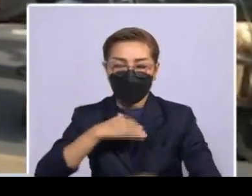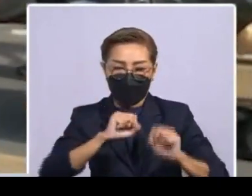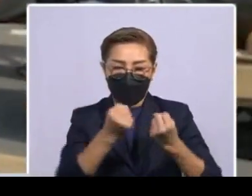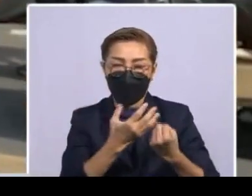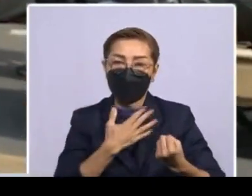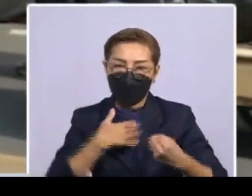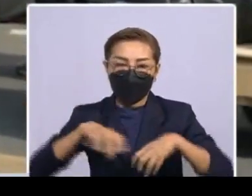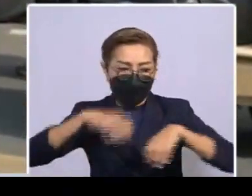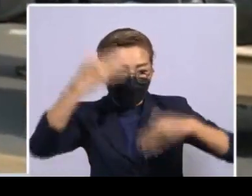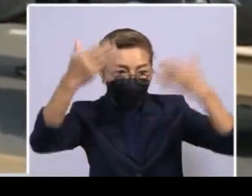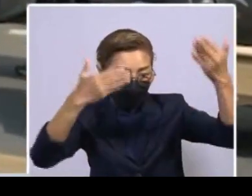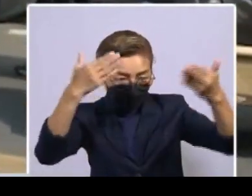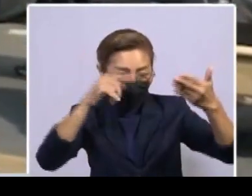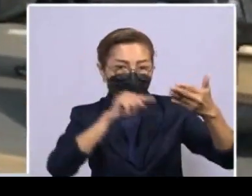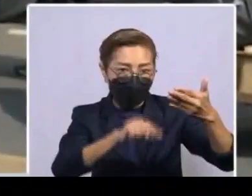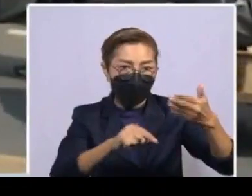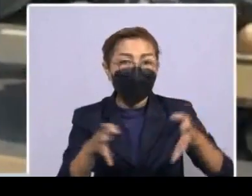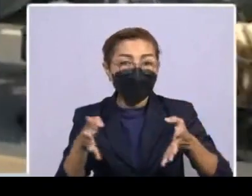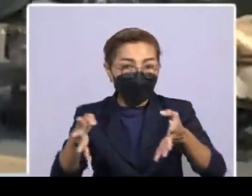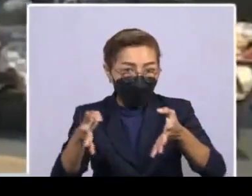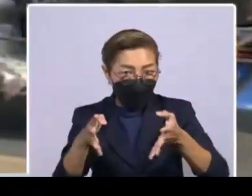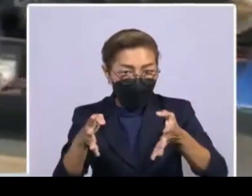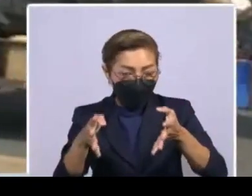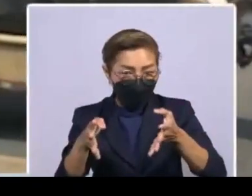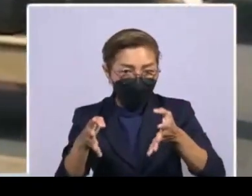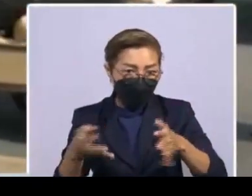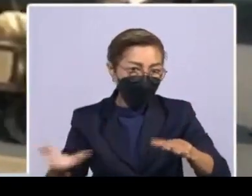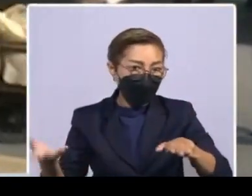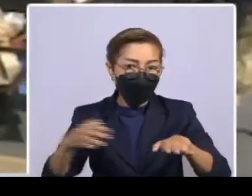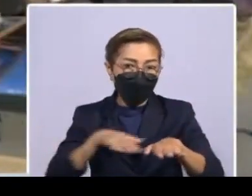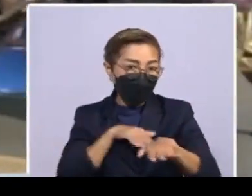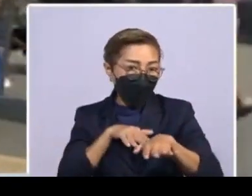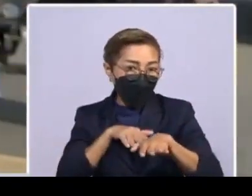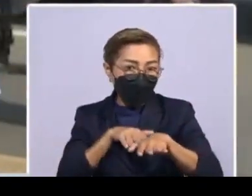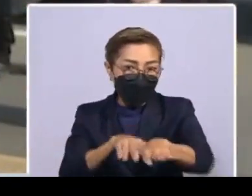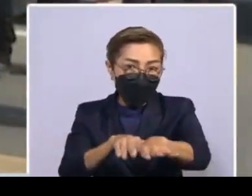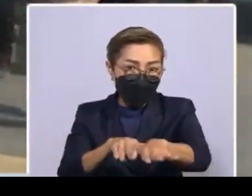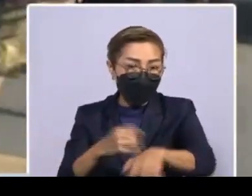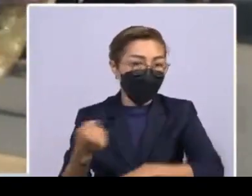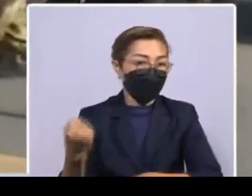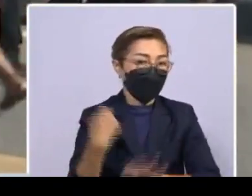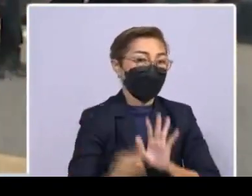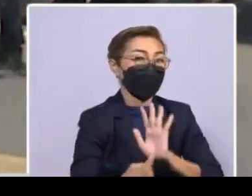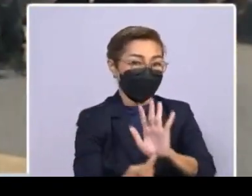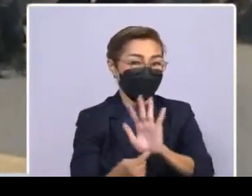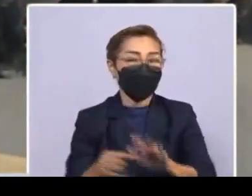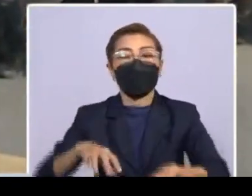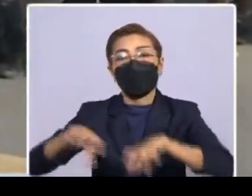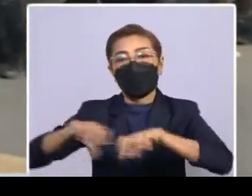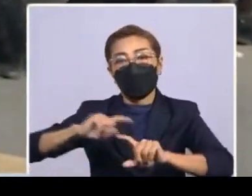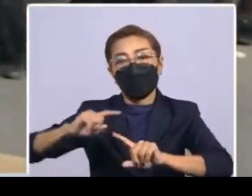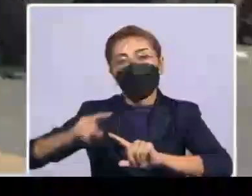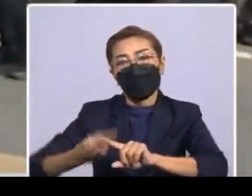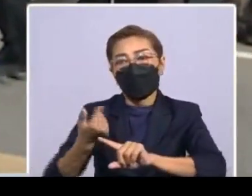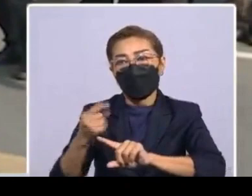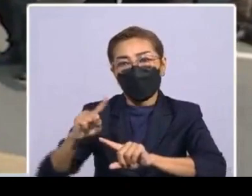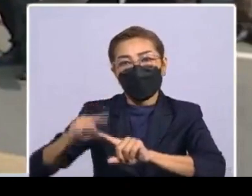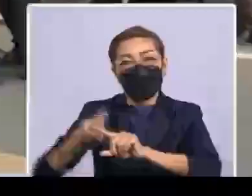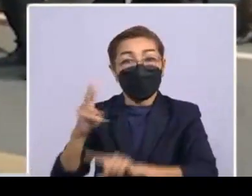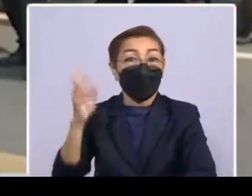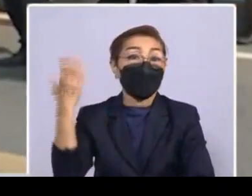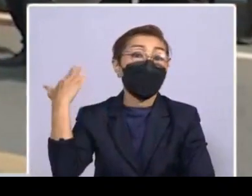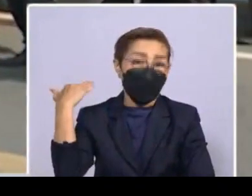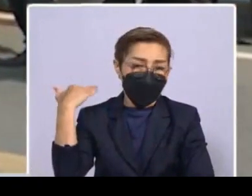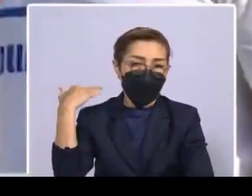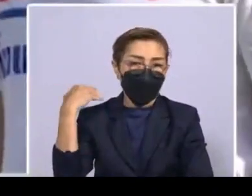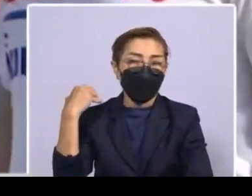พันธุ์ได้จากกิจกรรมทัพ Powerมา 2คันก็คือต่อเดือนตุลาคมจะจำได้กับพฤศจิกายนปีที่แล้วนะฮะเพราะว่าราคาน้ำมันที่มาปรับตัวสูง